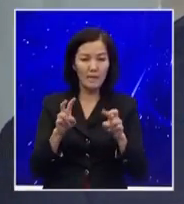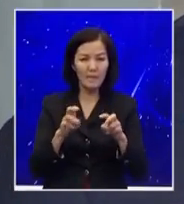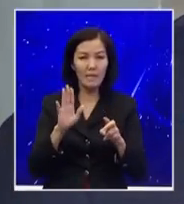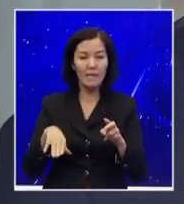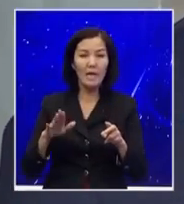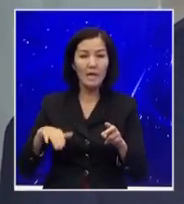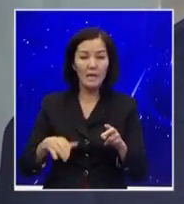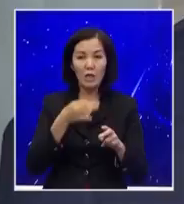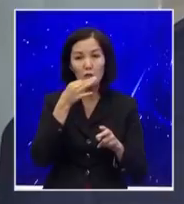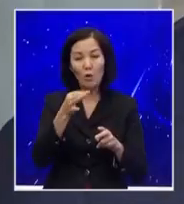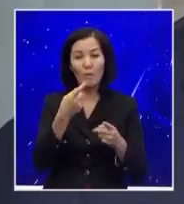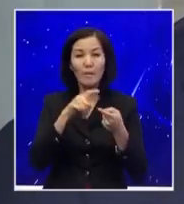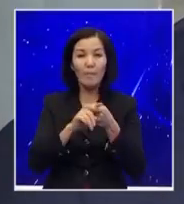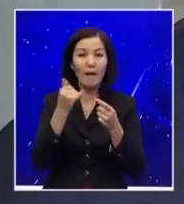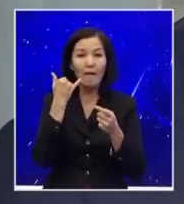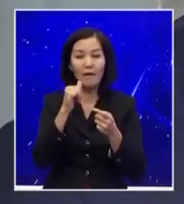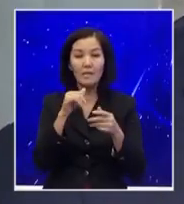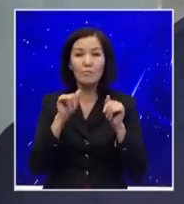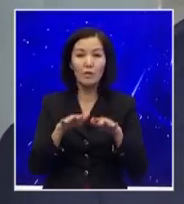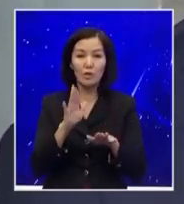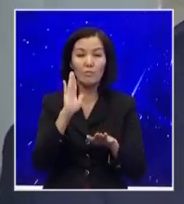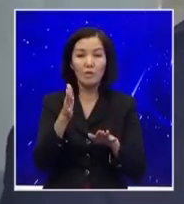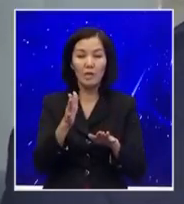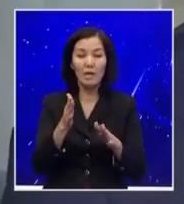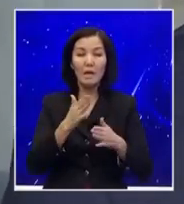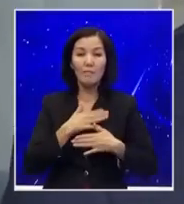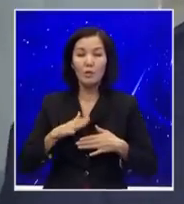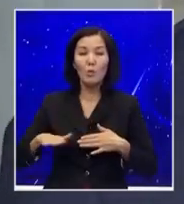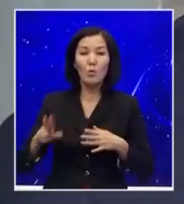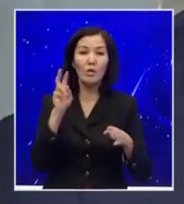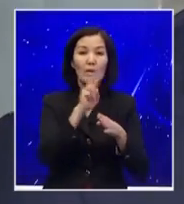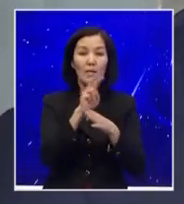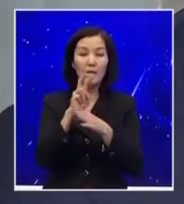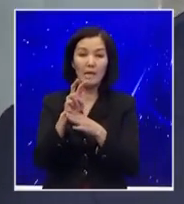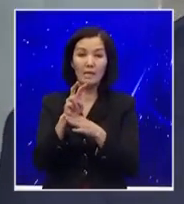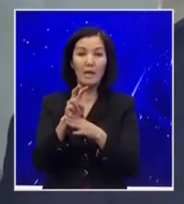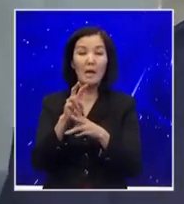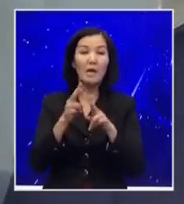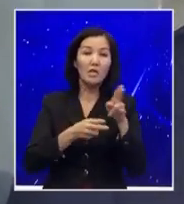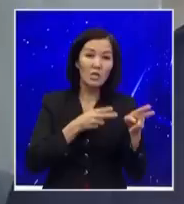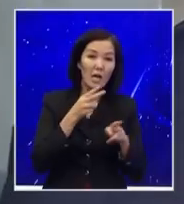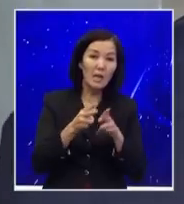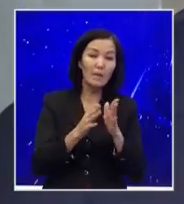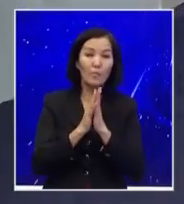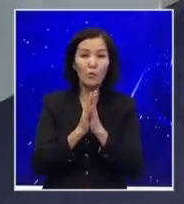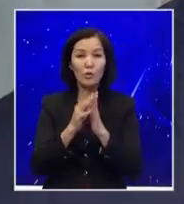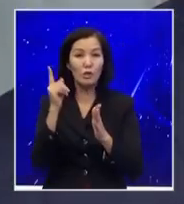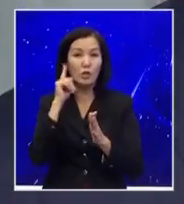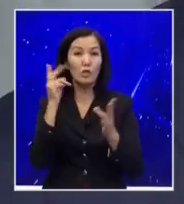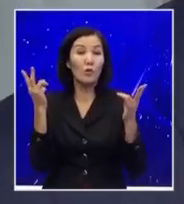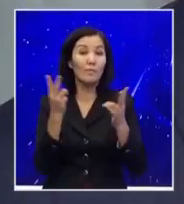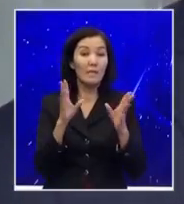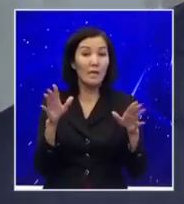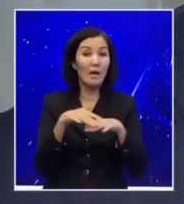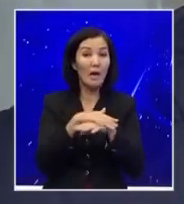жауапты мекемелермен байланыса отырып шешімін қарастырады. Біздің өңірлерді аралап жүргеніміздің себебі де осы. Халықпен тығыз байланысып,